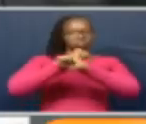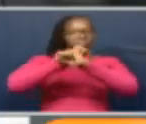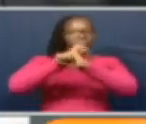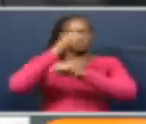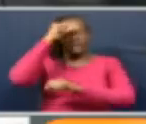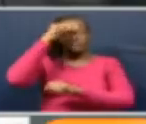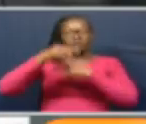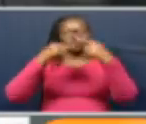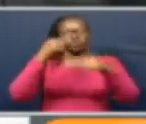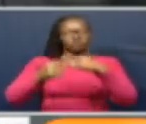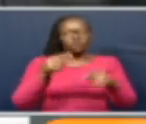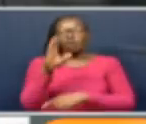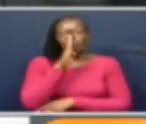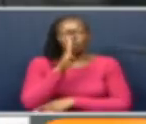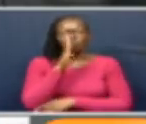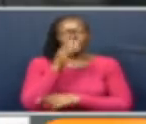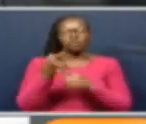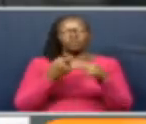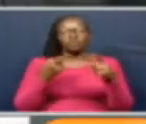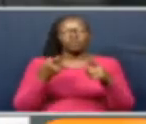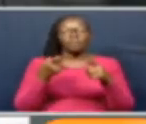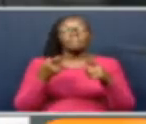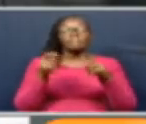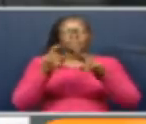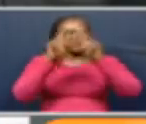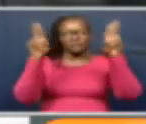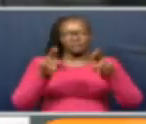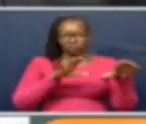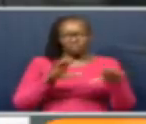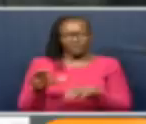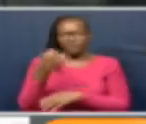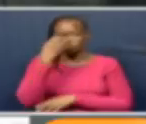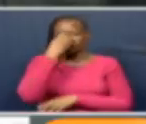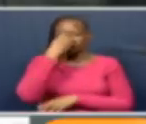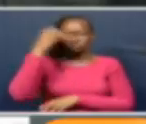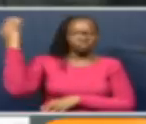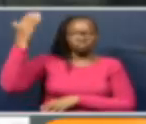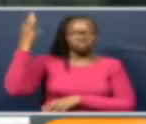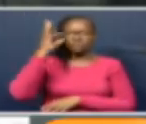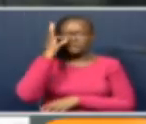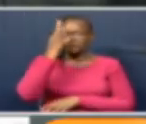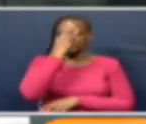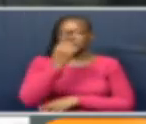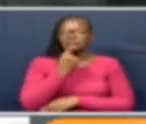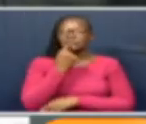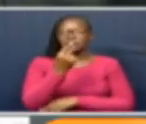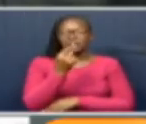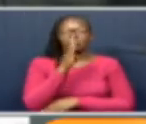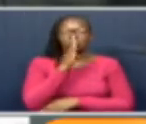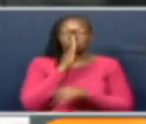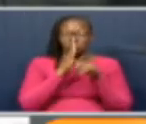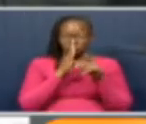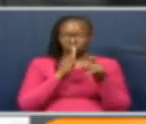Lea kukopa fedha kutoka masoko ya kitaifa. Ruto ambaye amezungumza akiwa kaunti ya Nyeri anasema mikopo hiyo